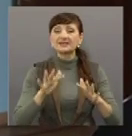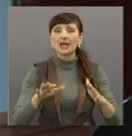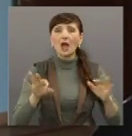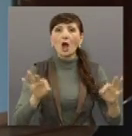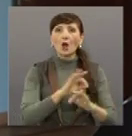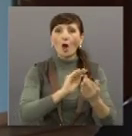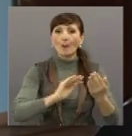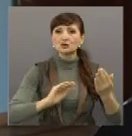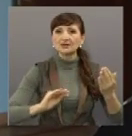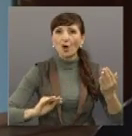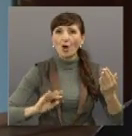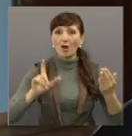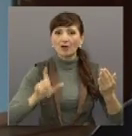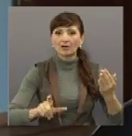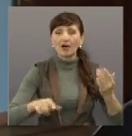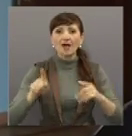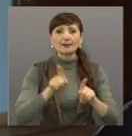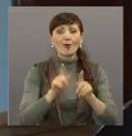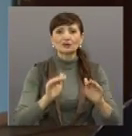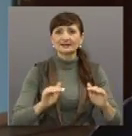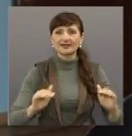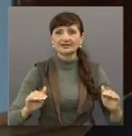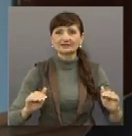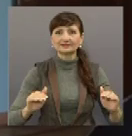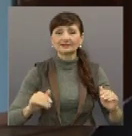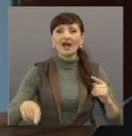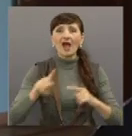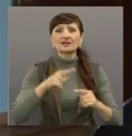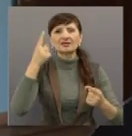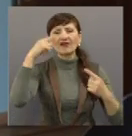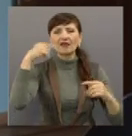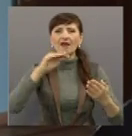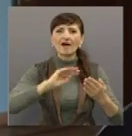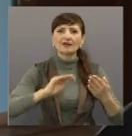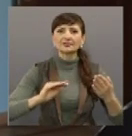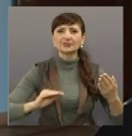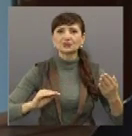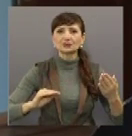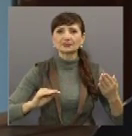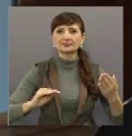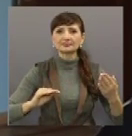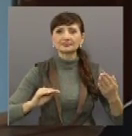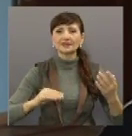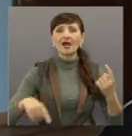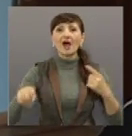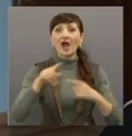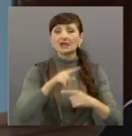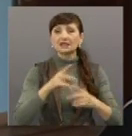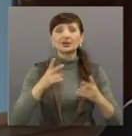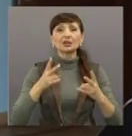композиторы, они как дети, понимаете? То есть они творят, да, мешают немножко, да? Они творят,